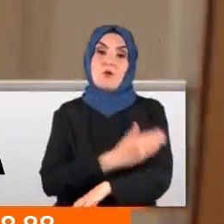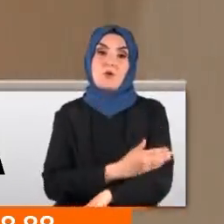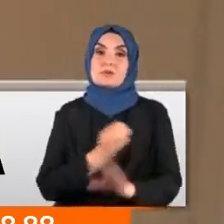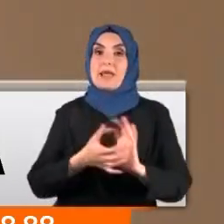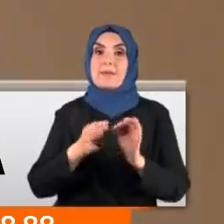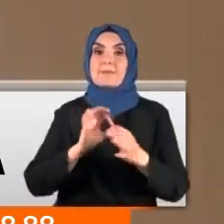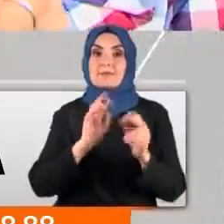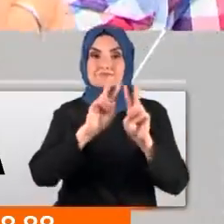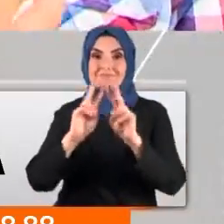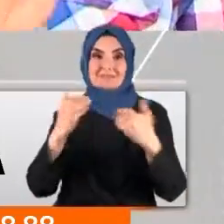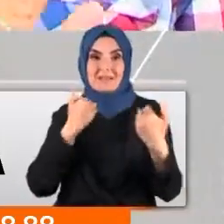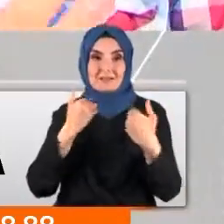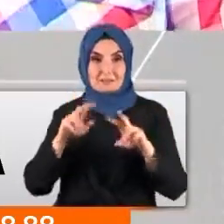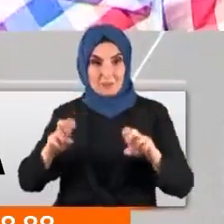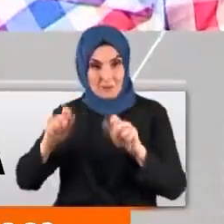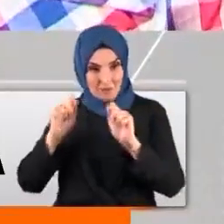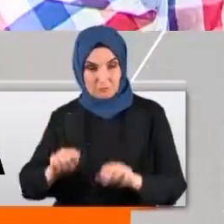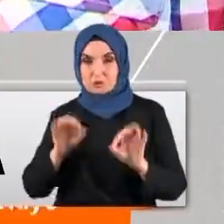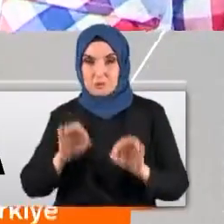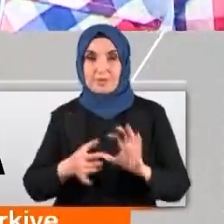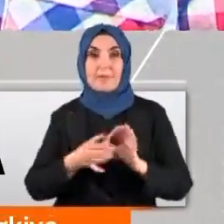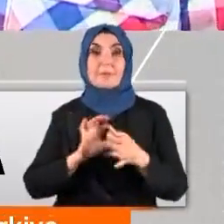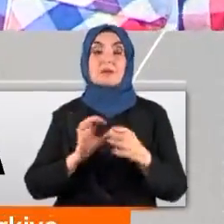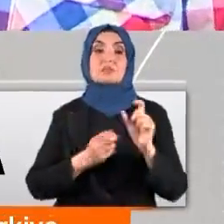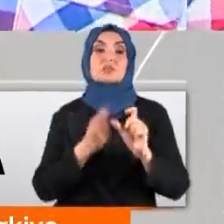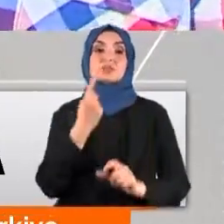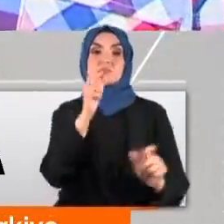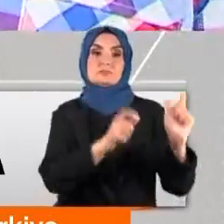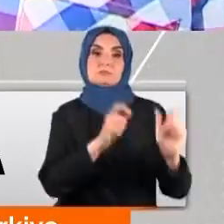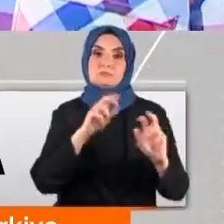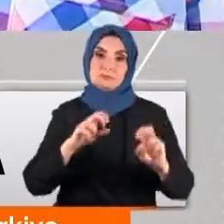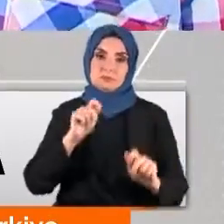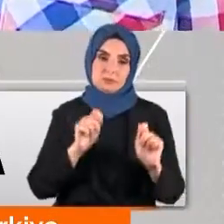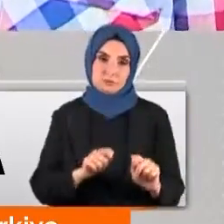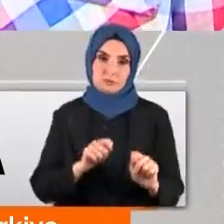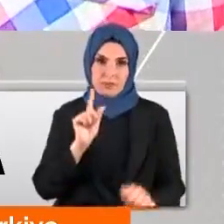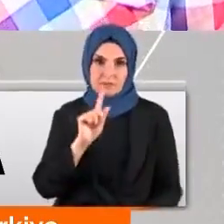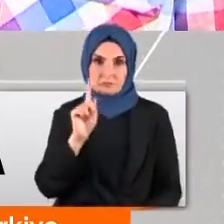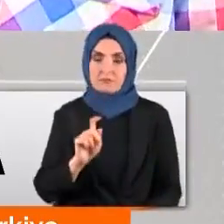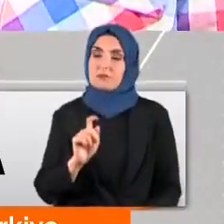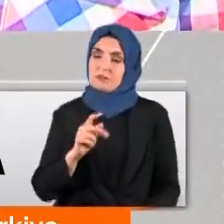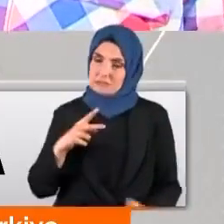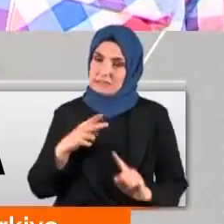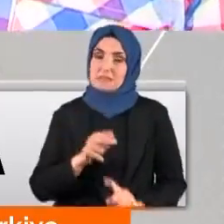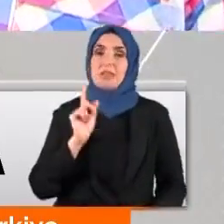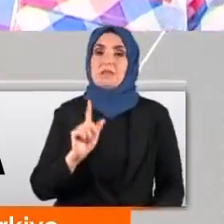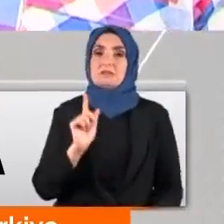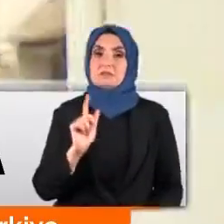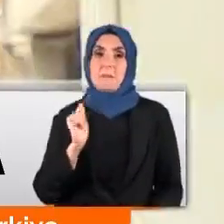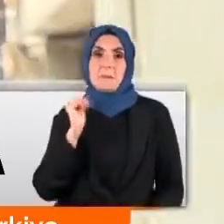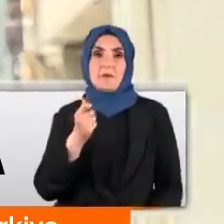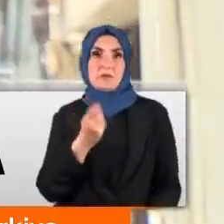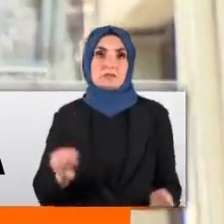sıra emlakçılara geldi. Emlakçılar incelenmeli mi sizce? Kesinlikle %100. Neden? Neden? Fahiş fiyat